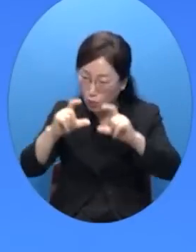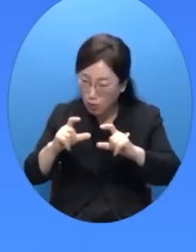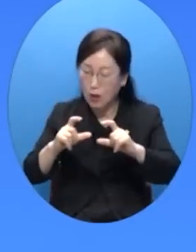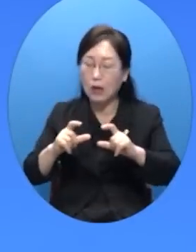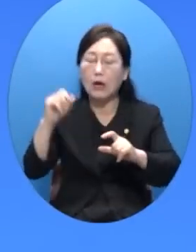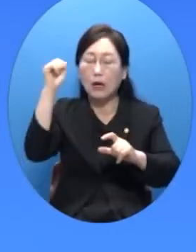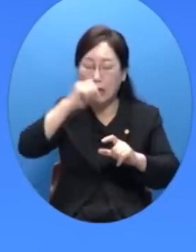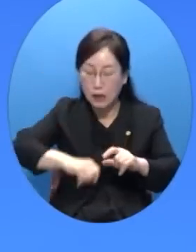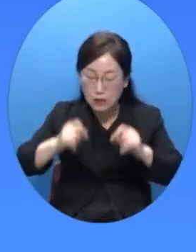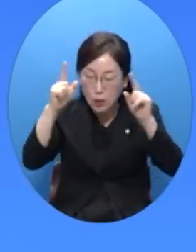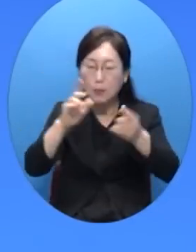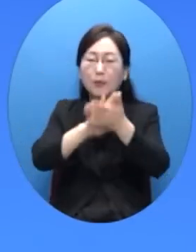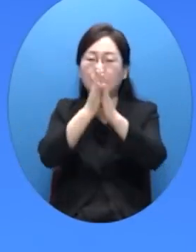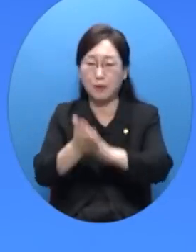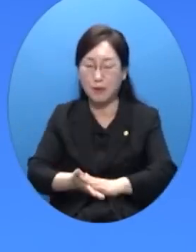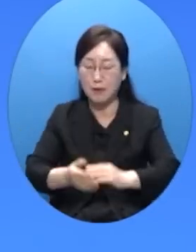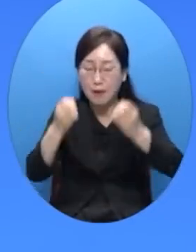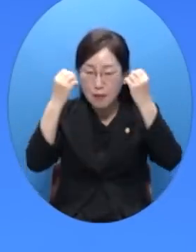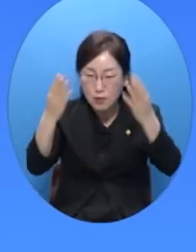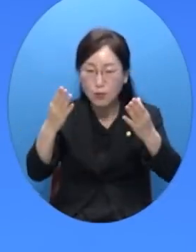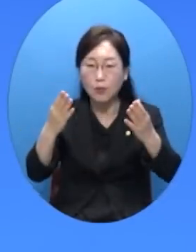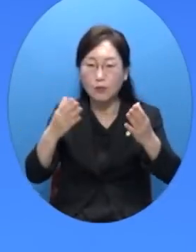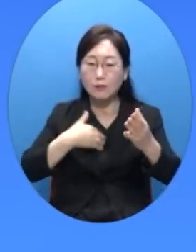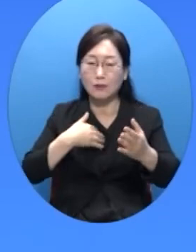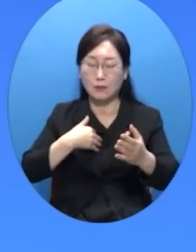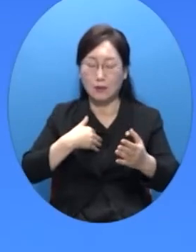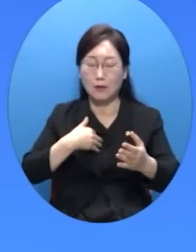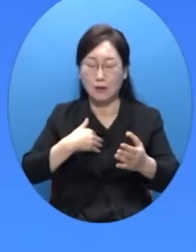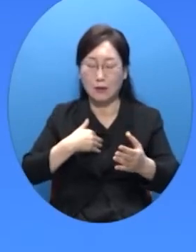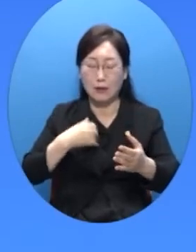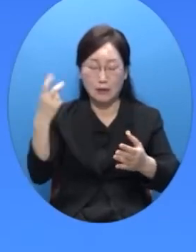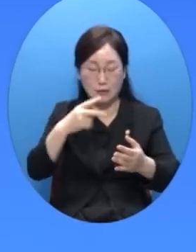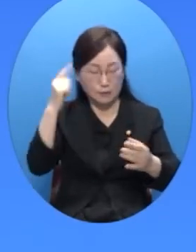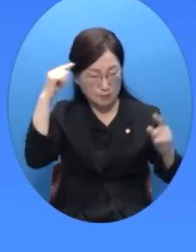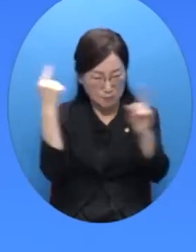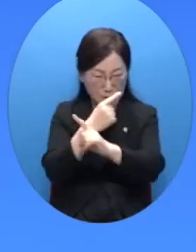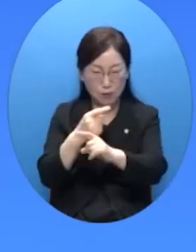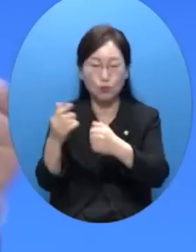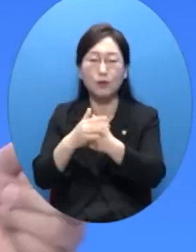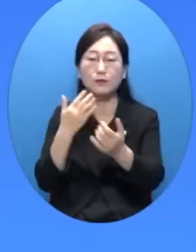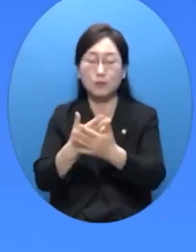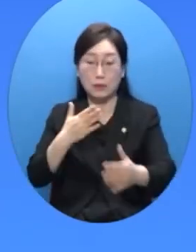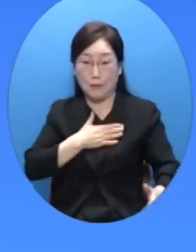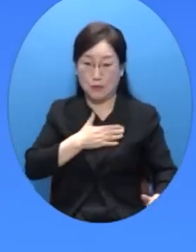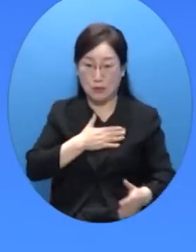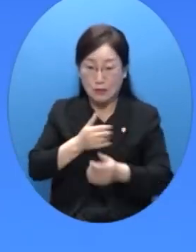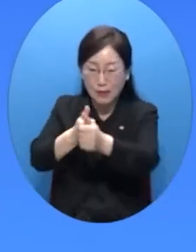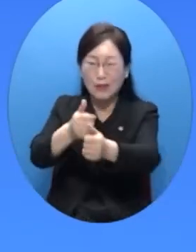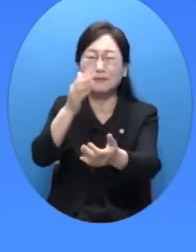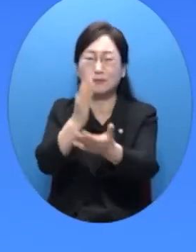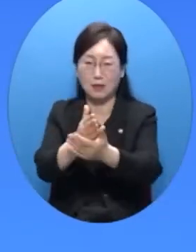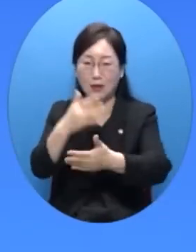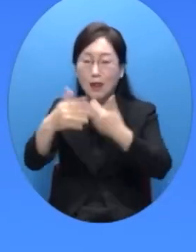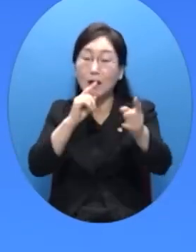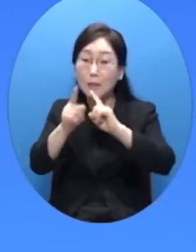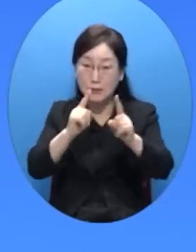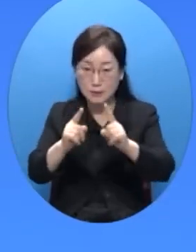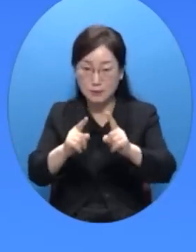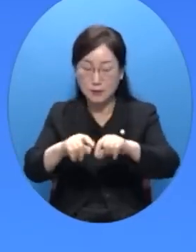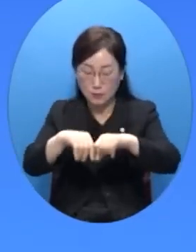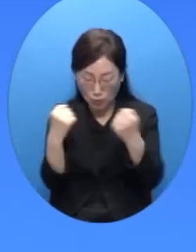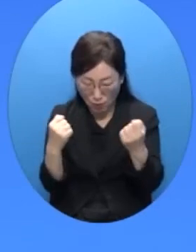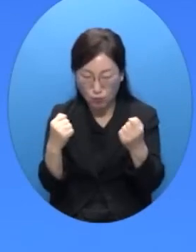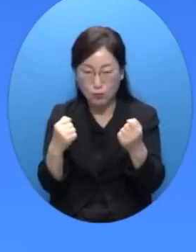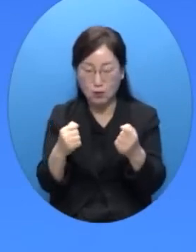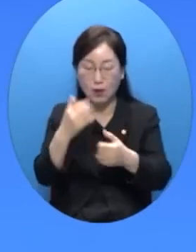새롭게 변화되어지고 새롭게 내가 태어나게 하여 주옵소서. 감정의 노예가 아니라 말씀에